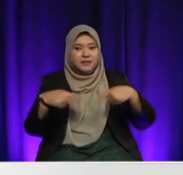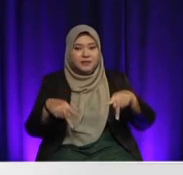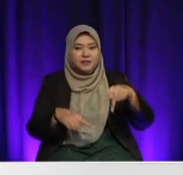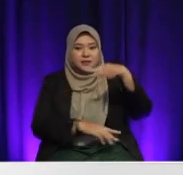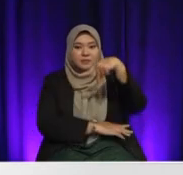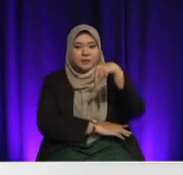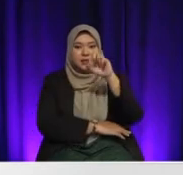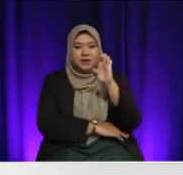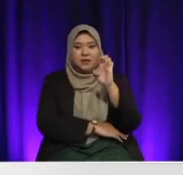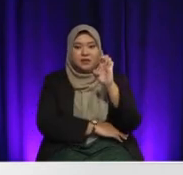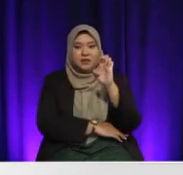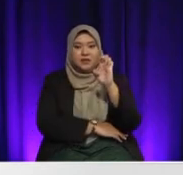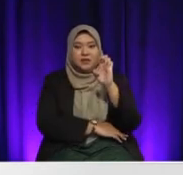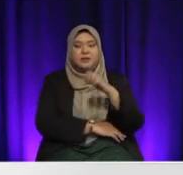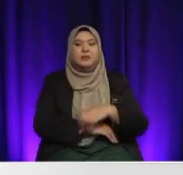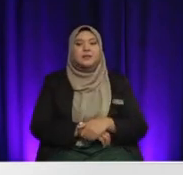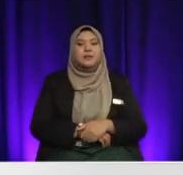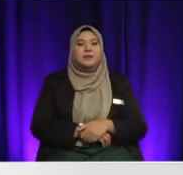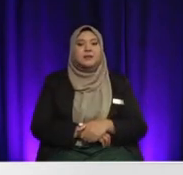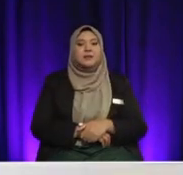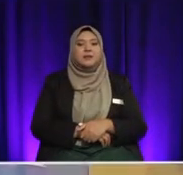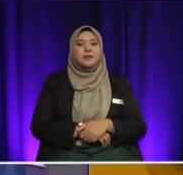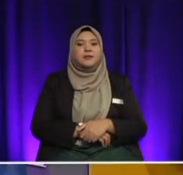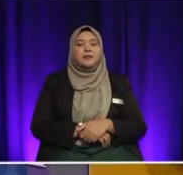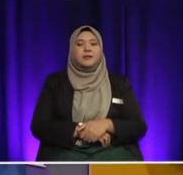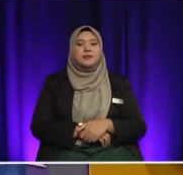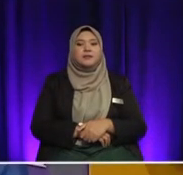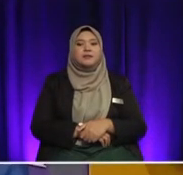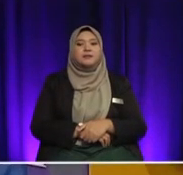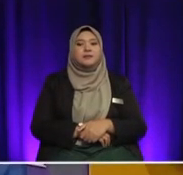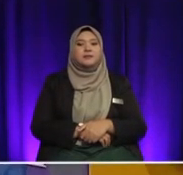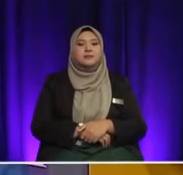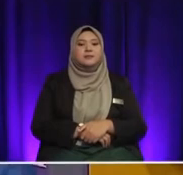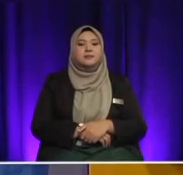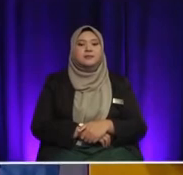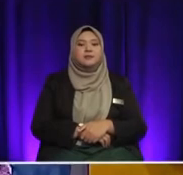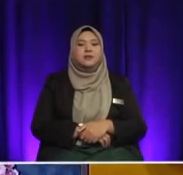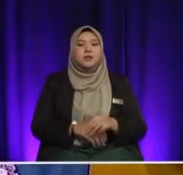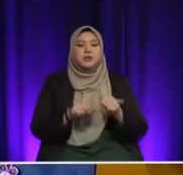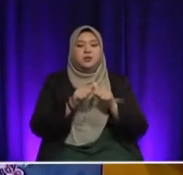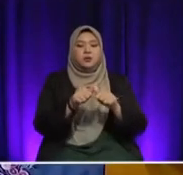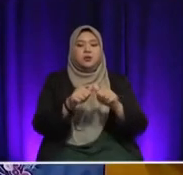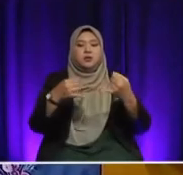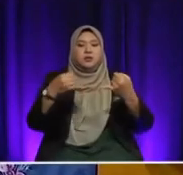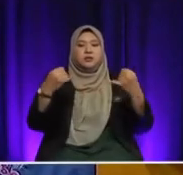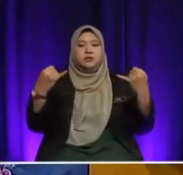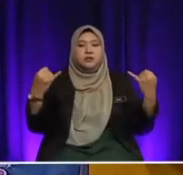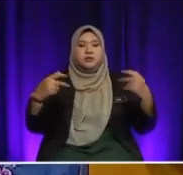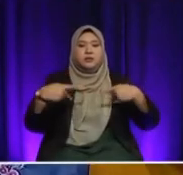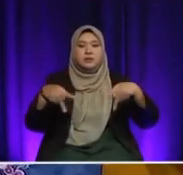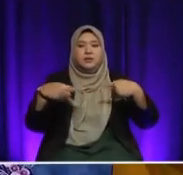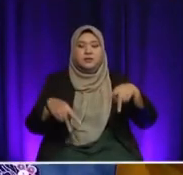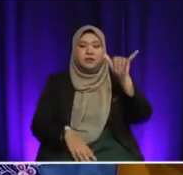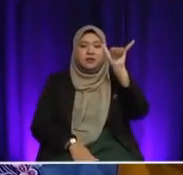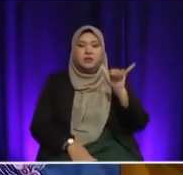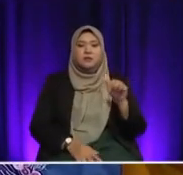Okey. Plastik PE ni macam tadi lah, HDPE, LDPE, semua tu PE lah. Tapi lepas tu kita ada plastik